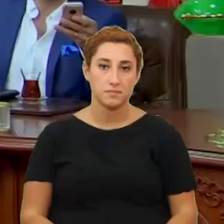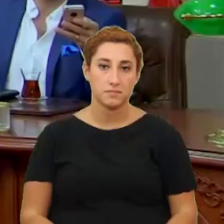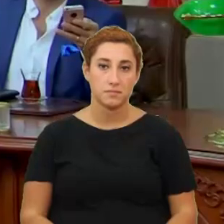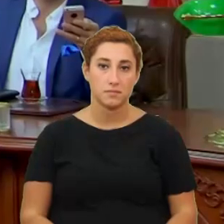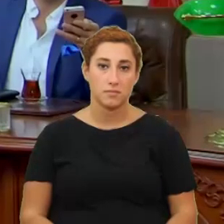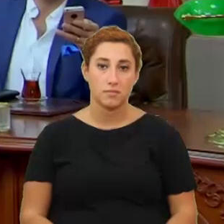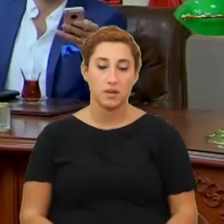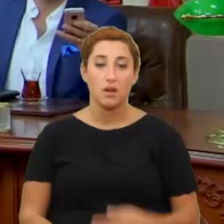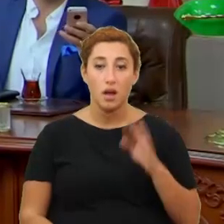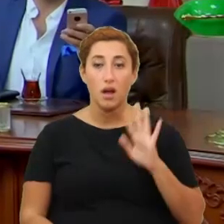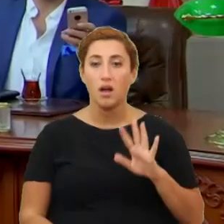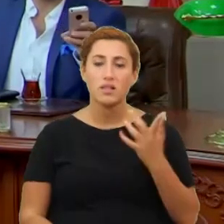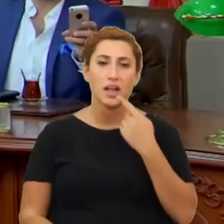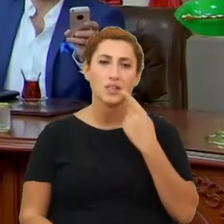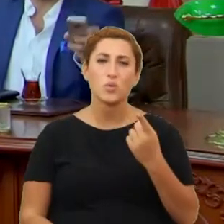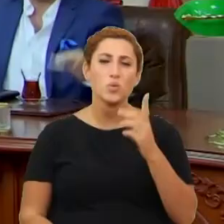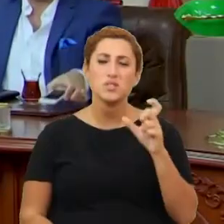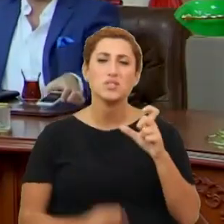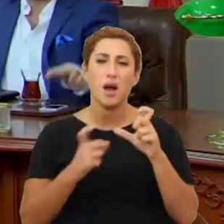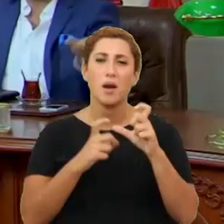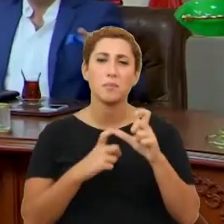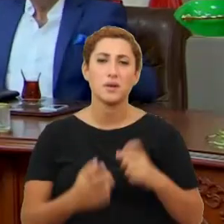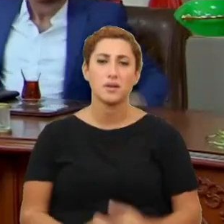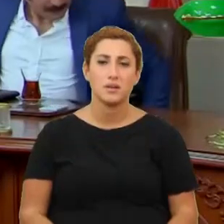Ha. Ne diyordun Sarp?